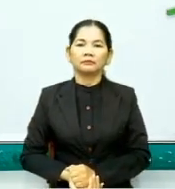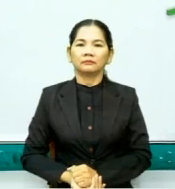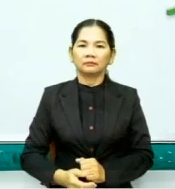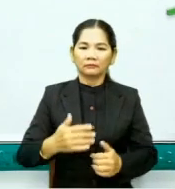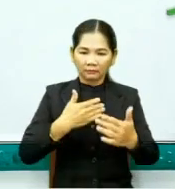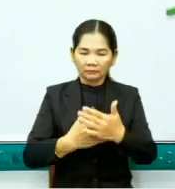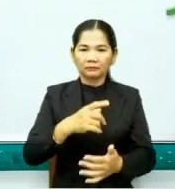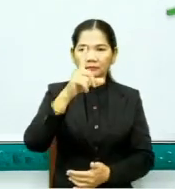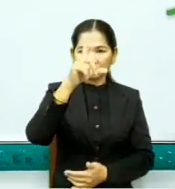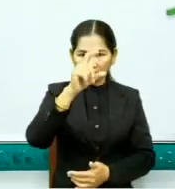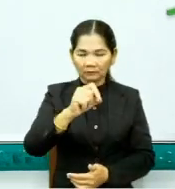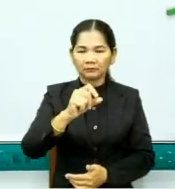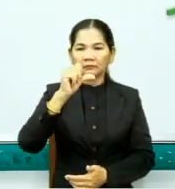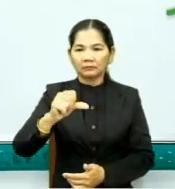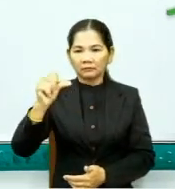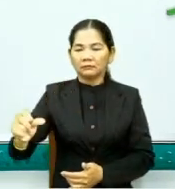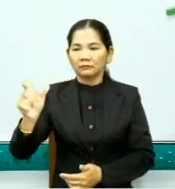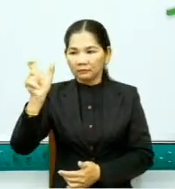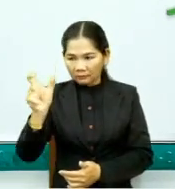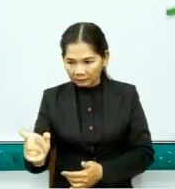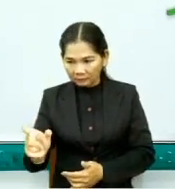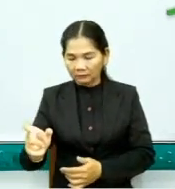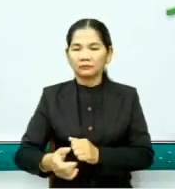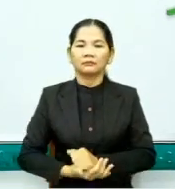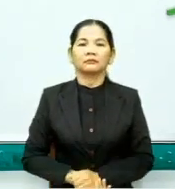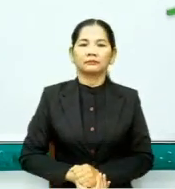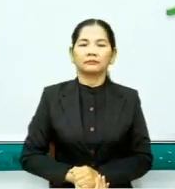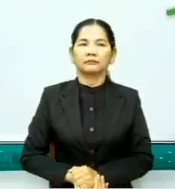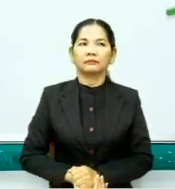chất đắp mơn nè